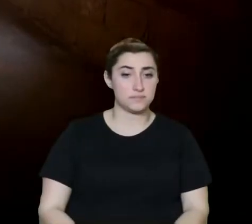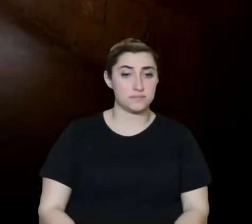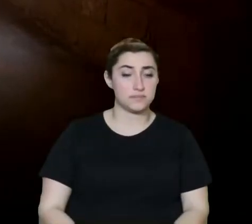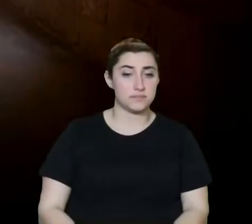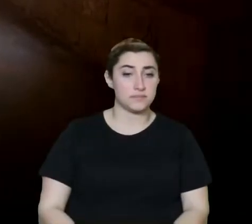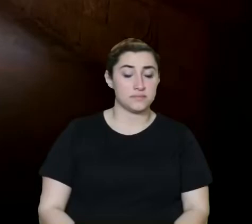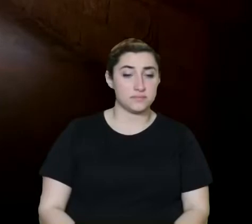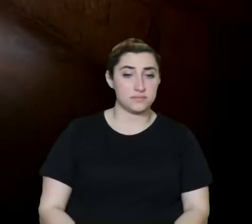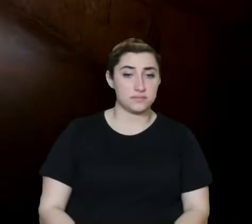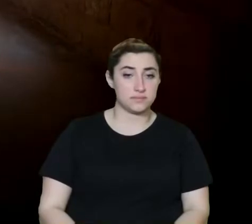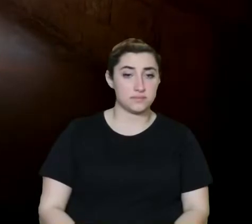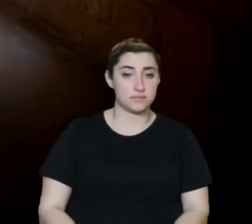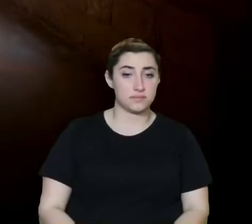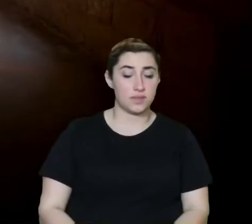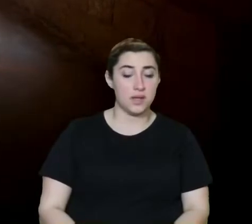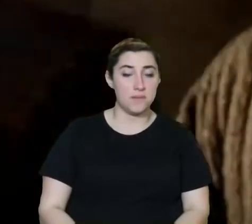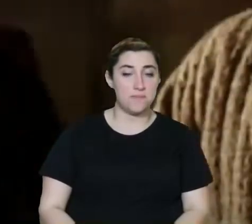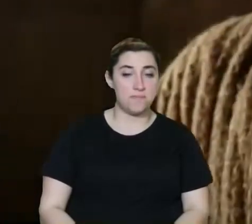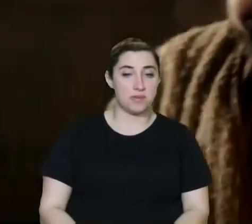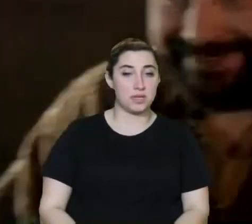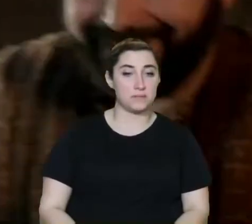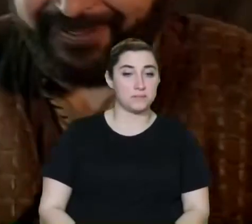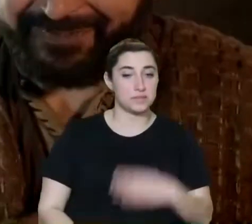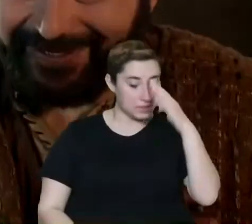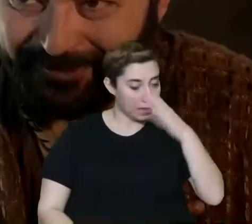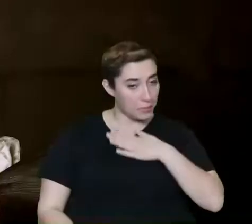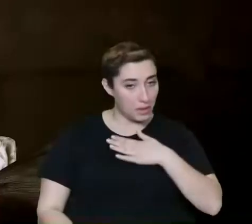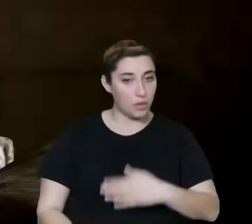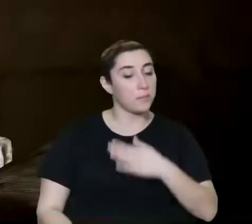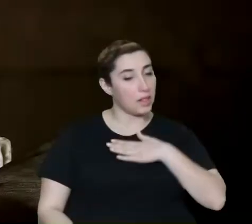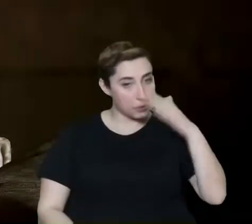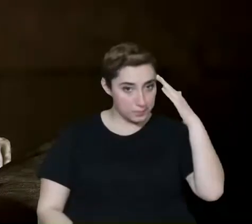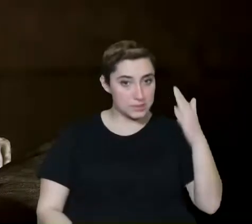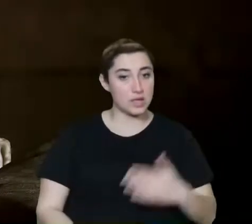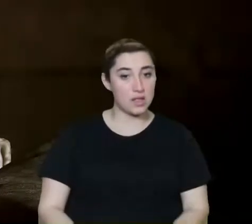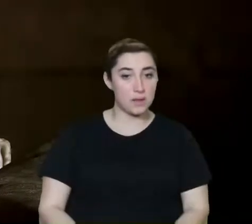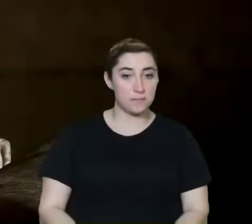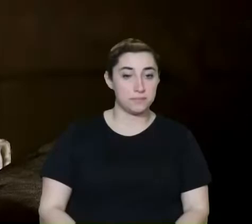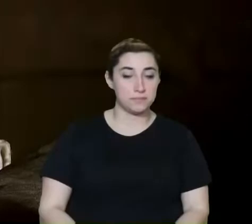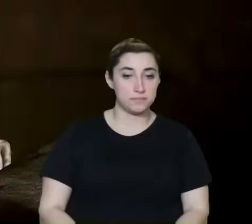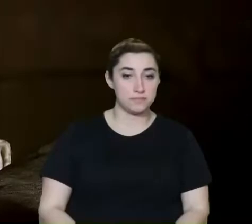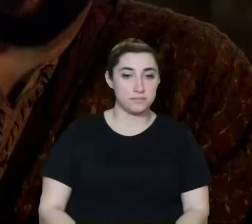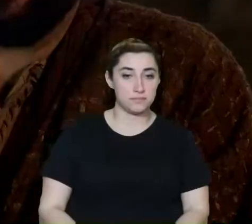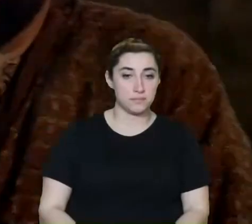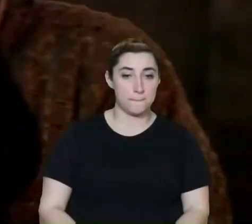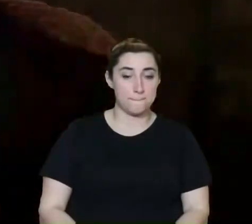gösterir gibi önden yürürken Kececi arkasından yürüyor. Selamun aleyküm. Aleyküm selam. Mesut adamını